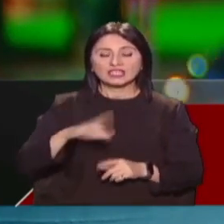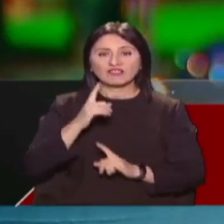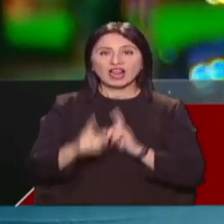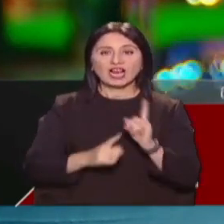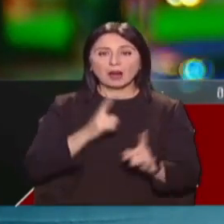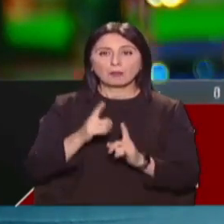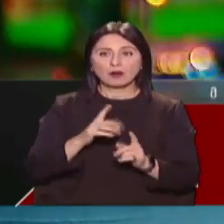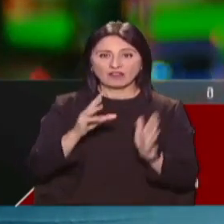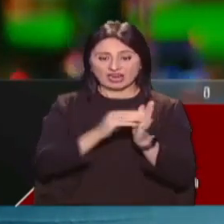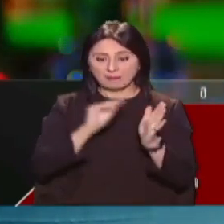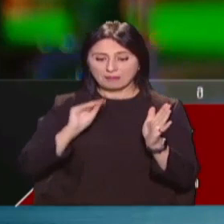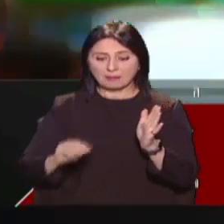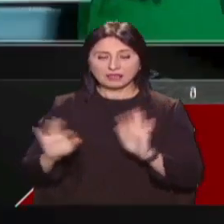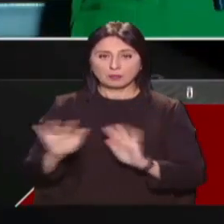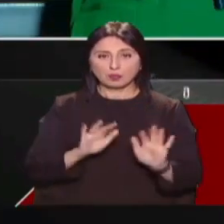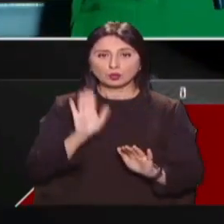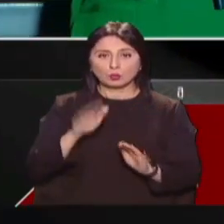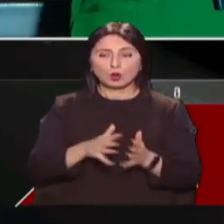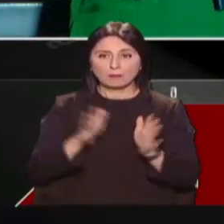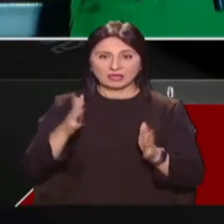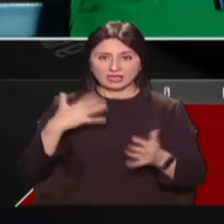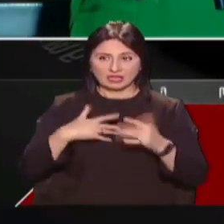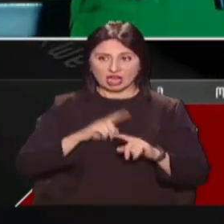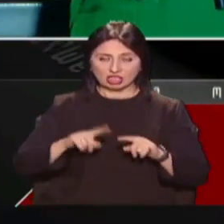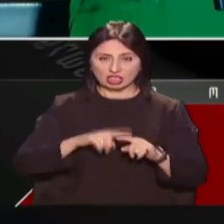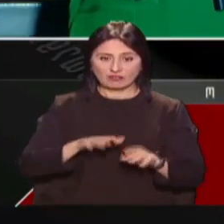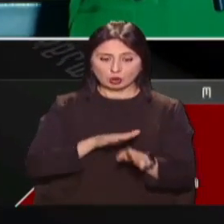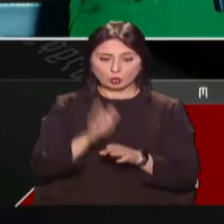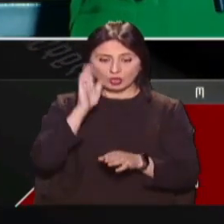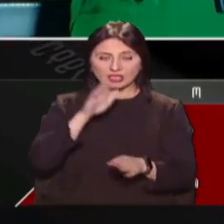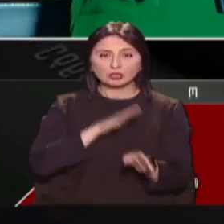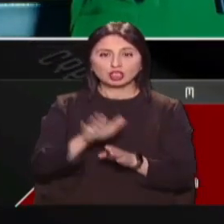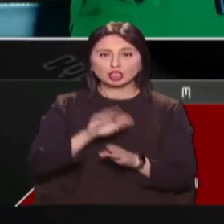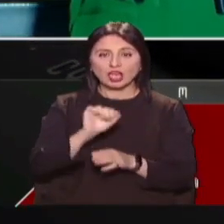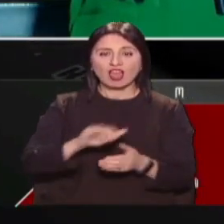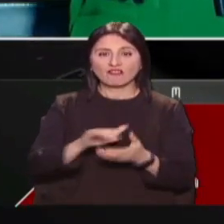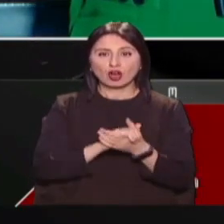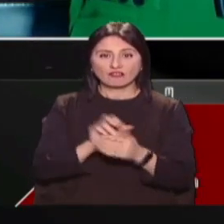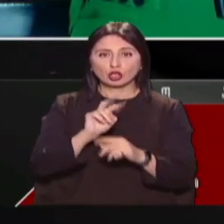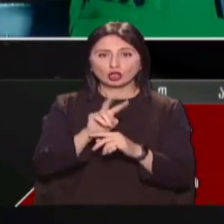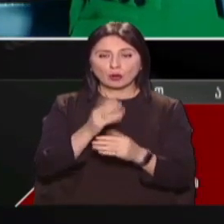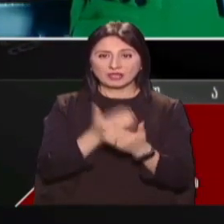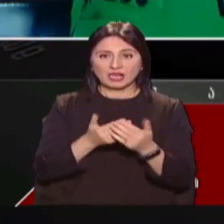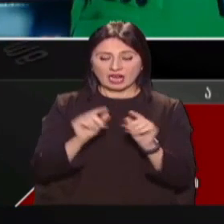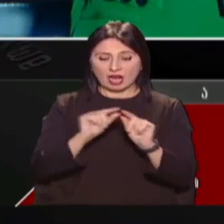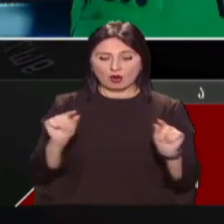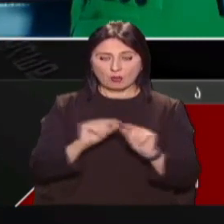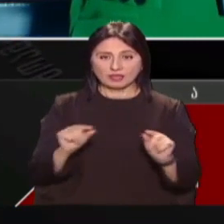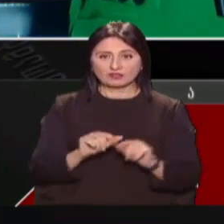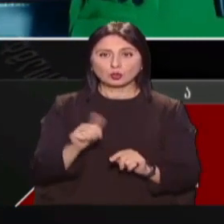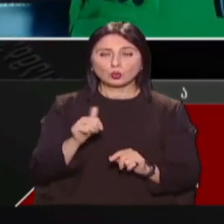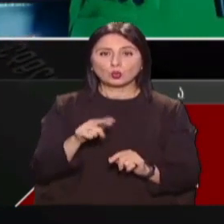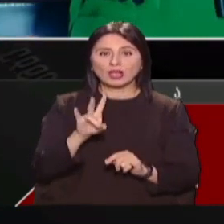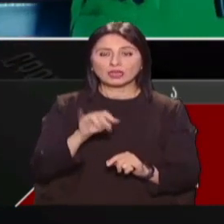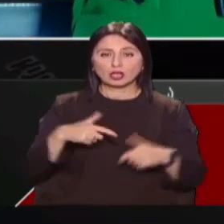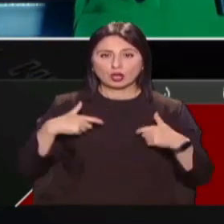რეფორმების იმპლემენტაციის პროცესს კიდე უფრო მეტად დაეჩქარებს და სრულად იქნება შესრულებული ევროკავშირის 12 რეკომენდაცია, რომელიც როგორც